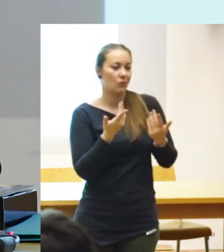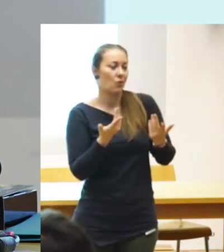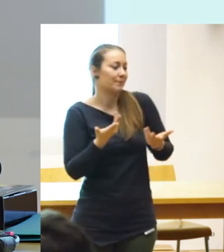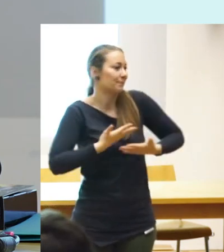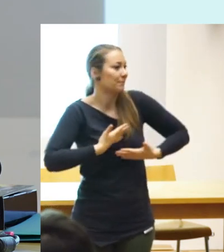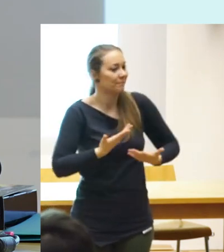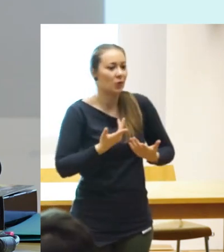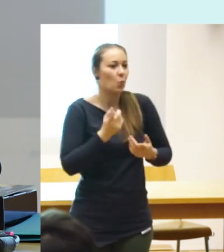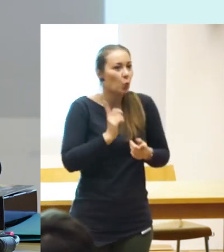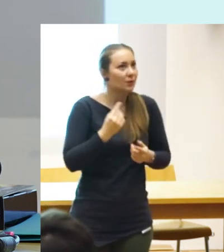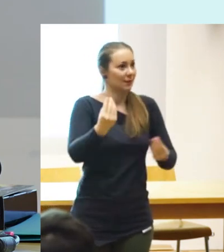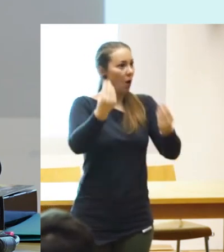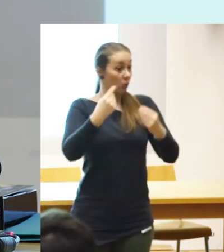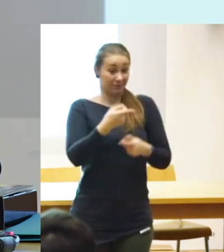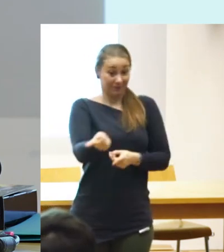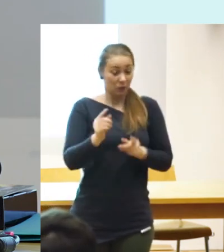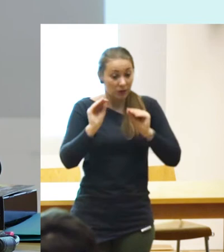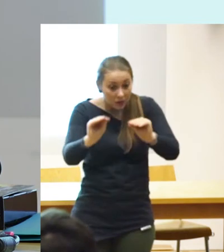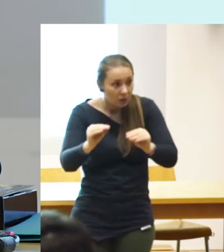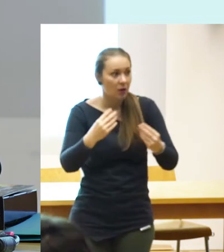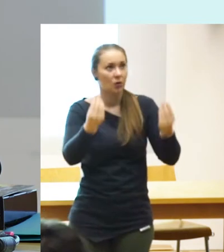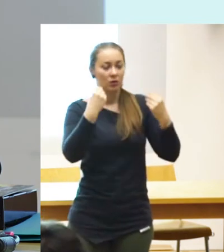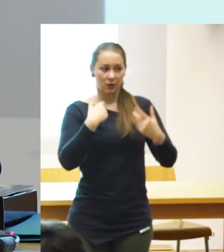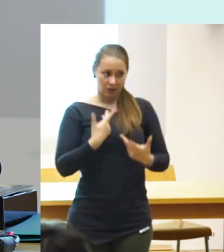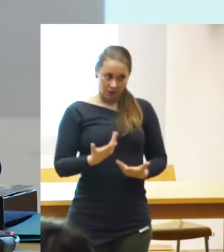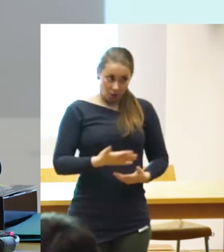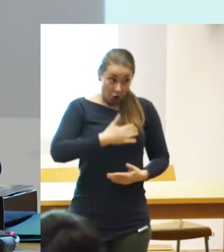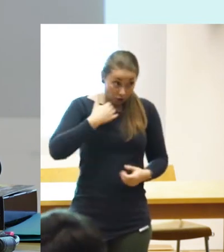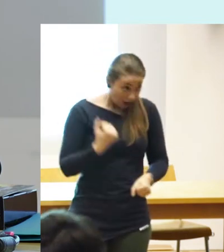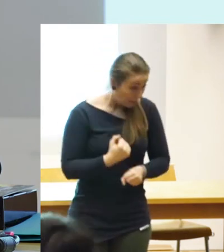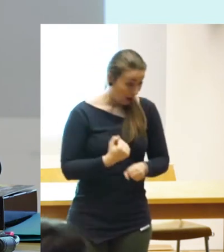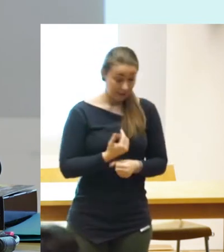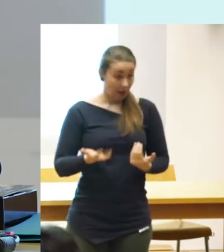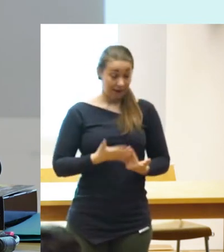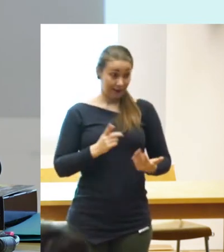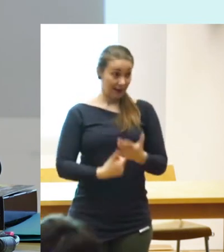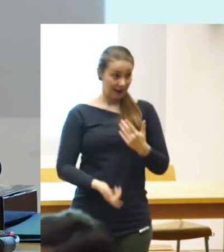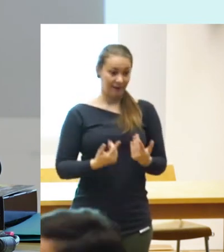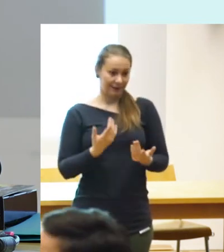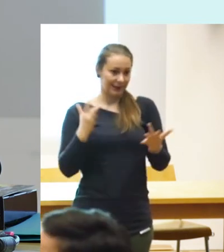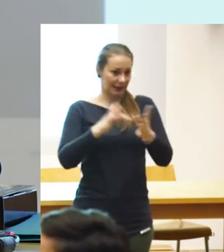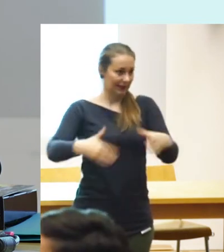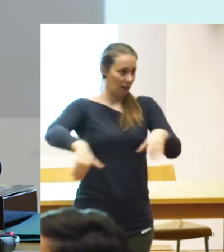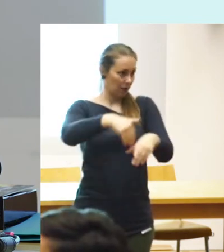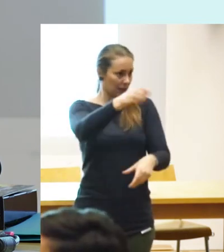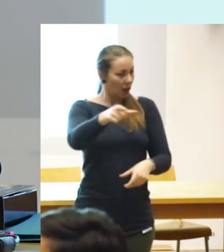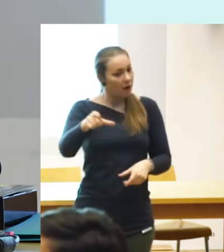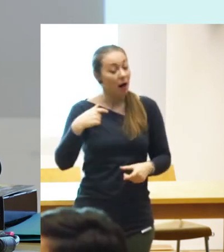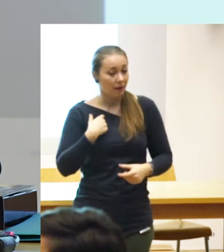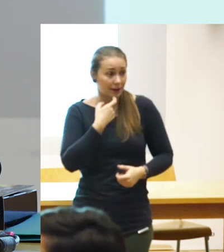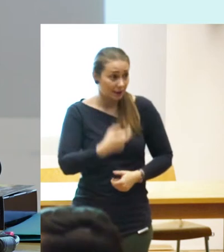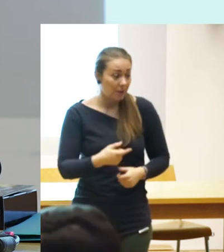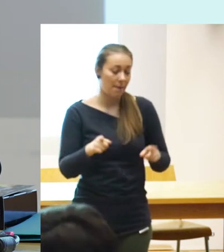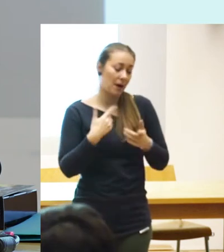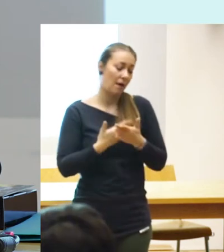sil, ale to teda, na co my teda se soustředíme, tak je právě ta